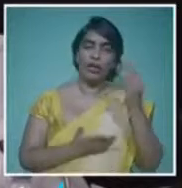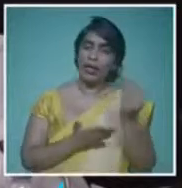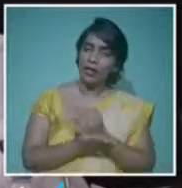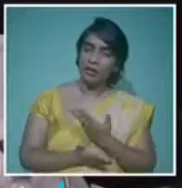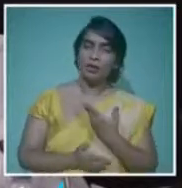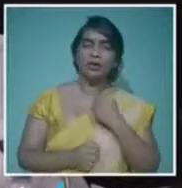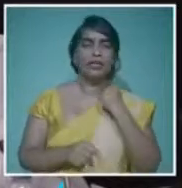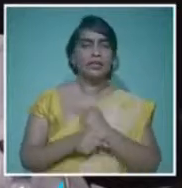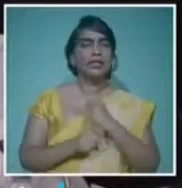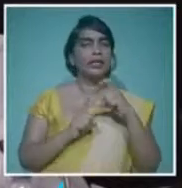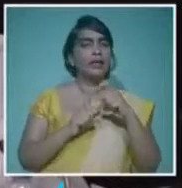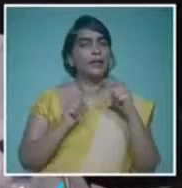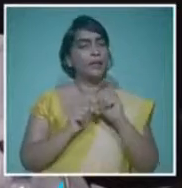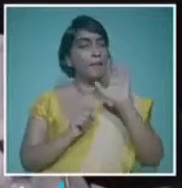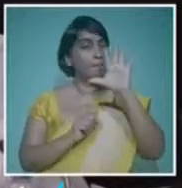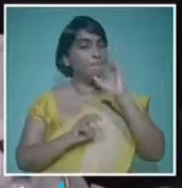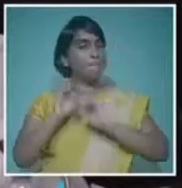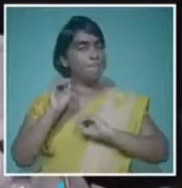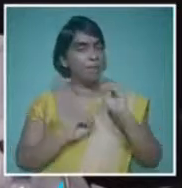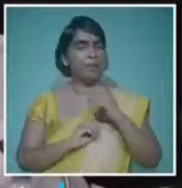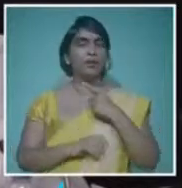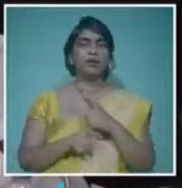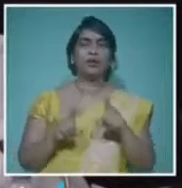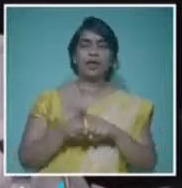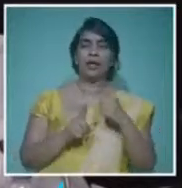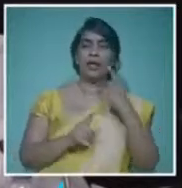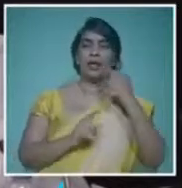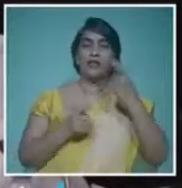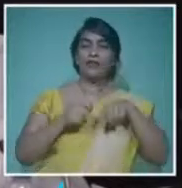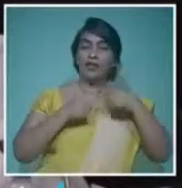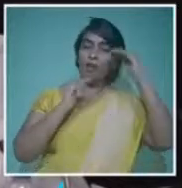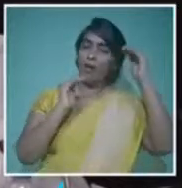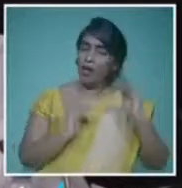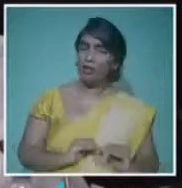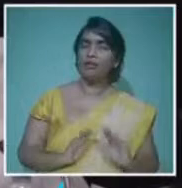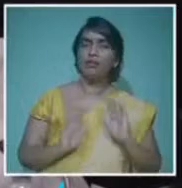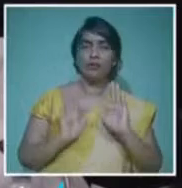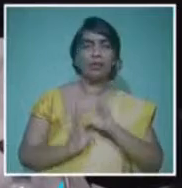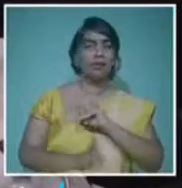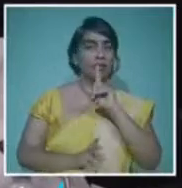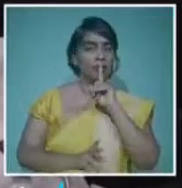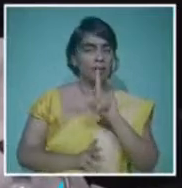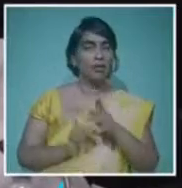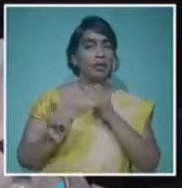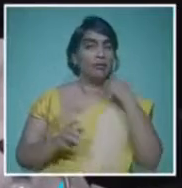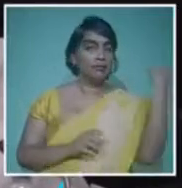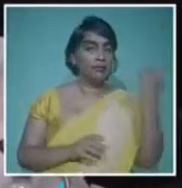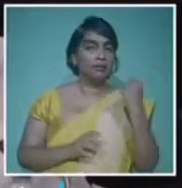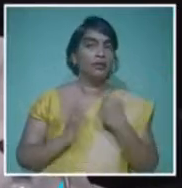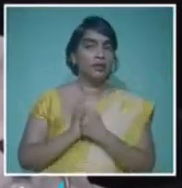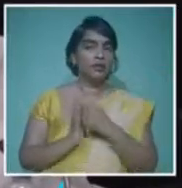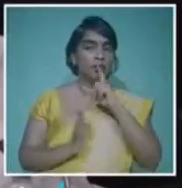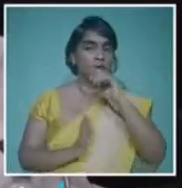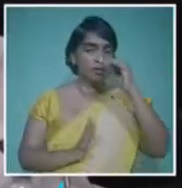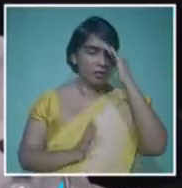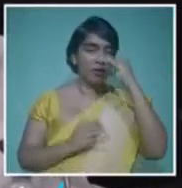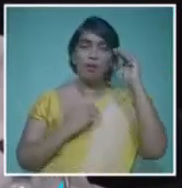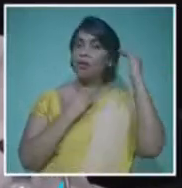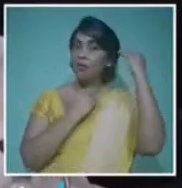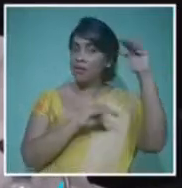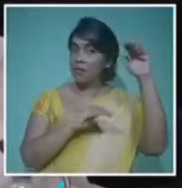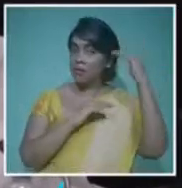කියන එක GDP එක සිර පහට යන්න ඕනේ කියන ඉන්ෆ්ලේෂන් එක තනි ඉලක්කයට එන්න ඕනේ කියලා. ඊට පස්සේ කියනවා මේ කතාවේ කථානායකතුමනි